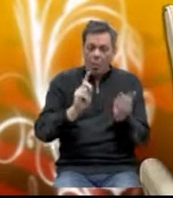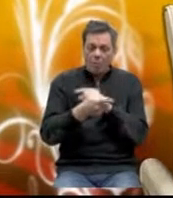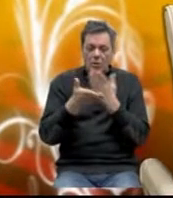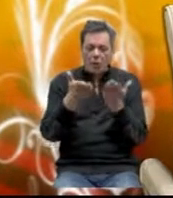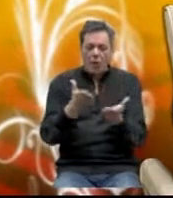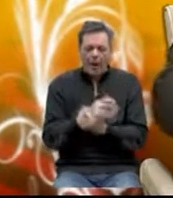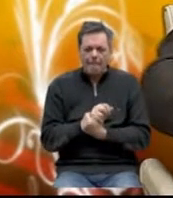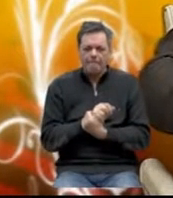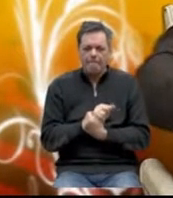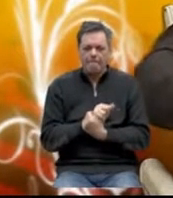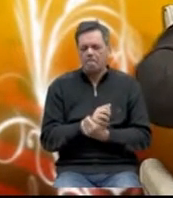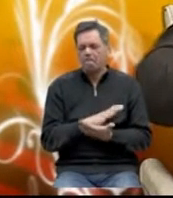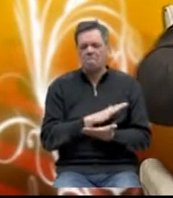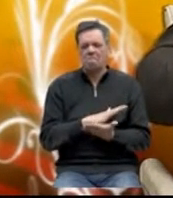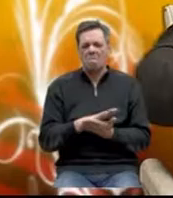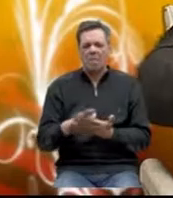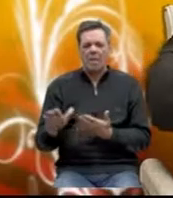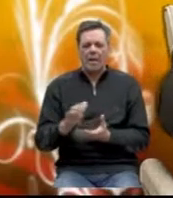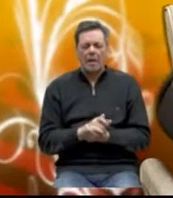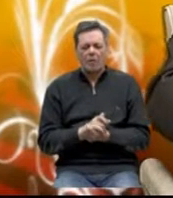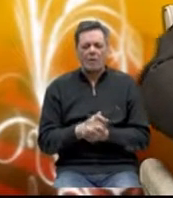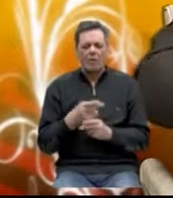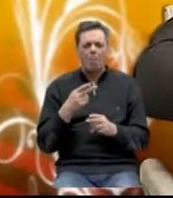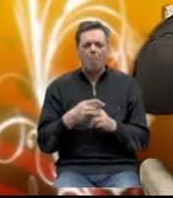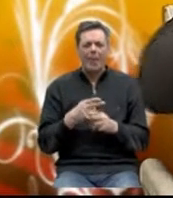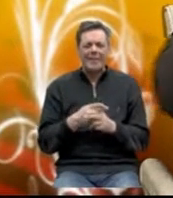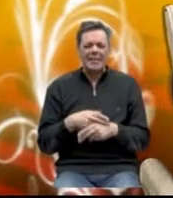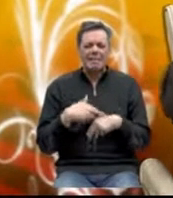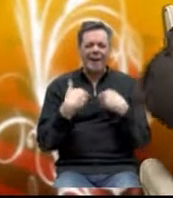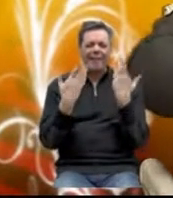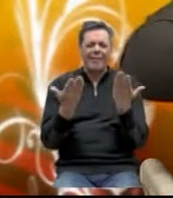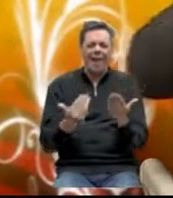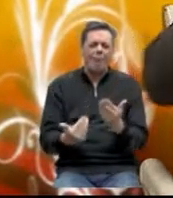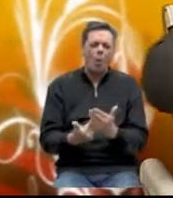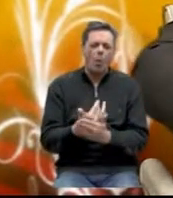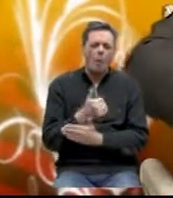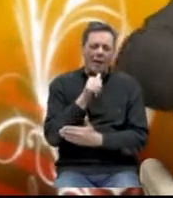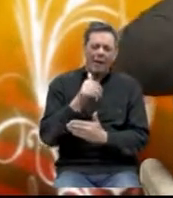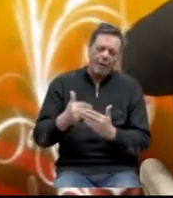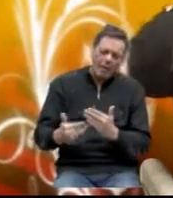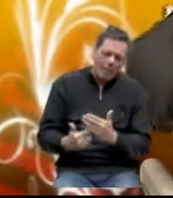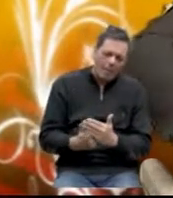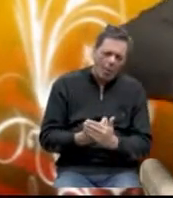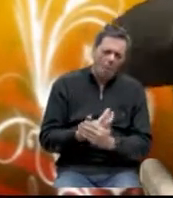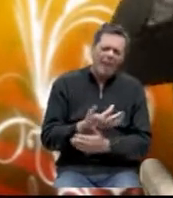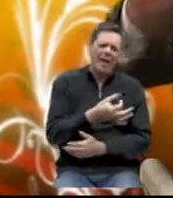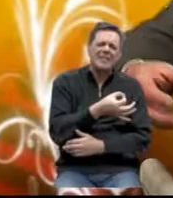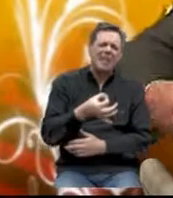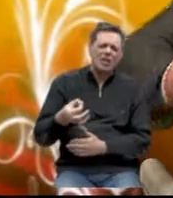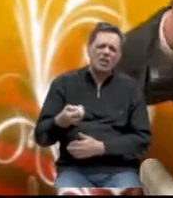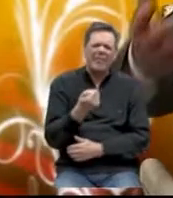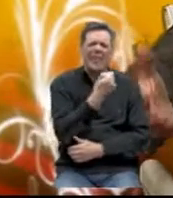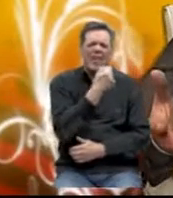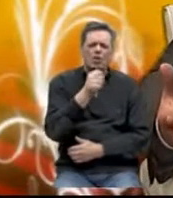toga jednostavno bolesnicima dajemo nove i nove, savršenije,